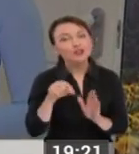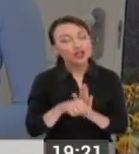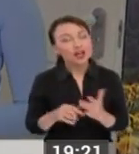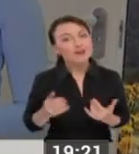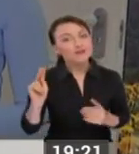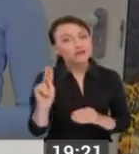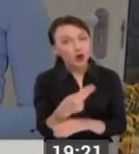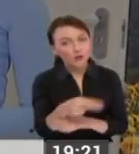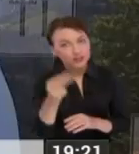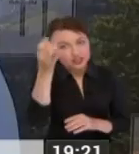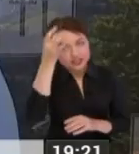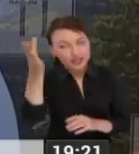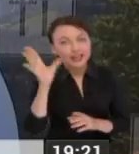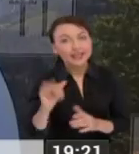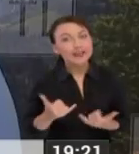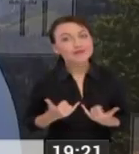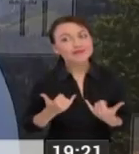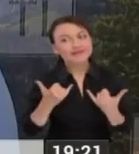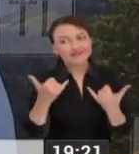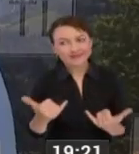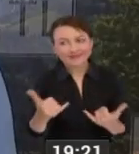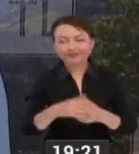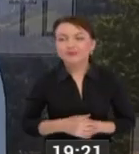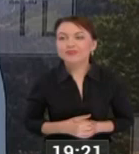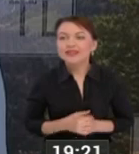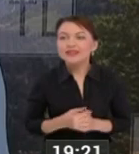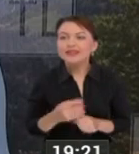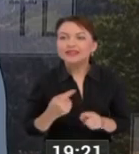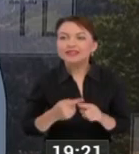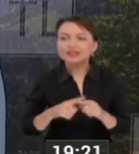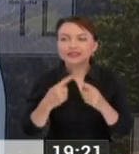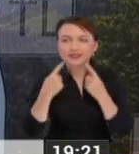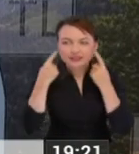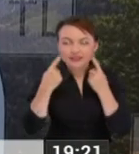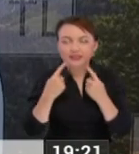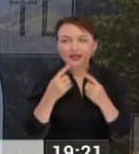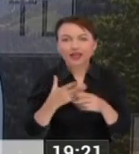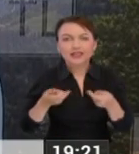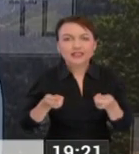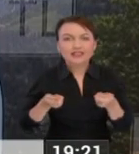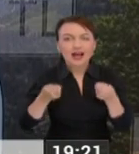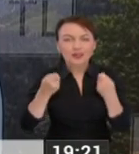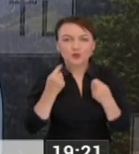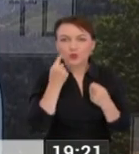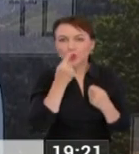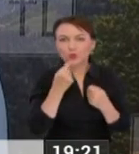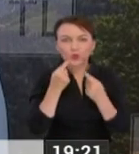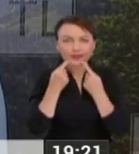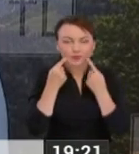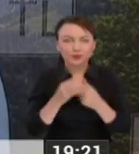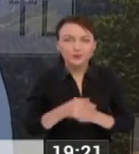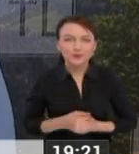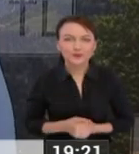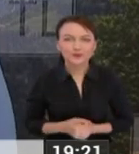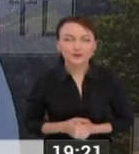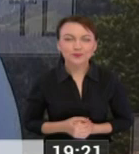поваги до співрозмовника. Вот эта улыбка, она идет, вот здесь работают мышцы, они тянут саму улыбку.